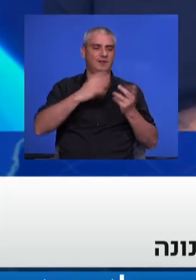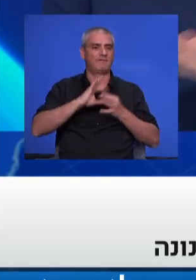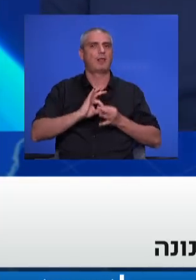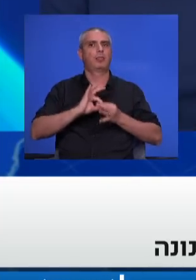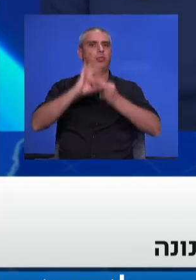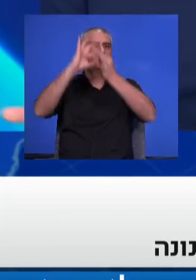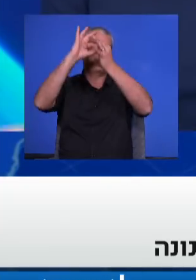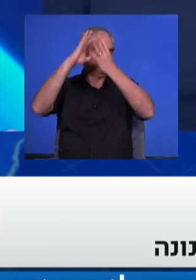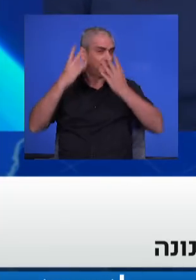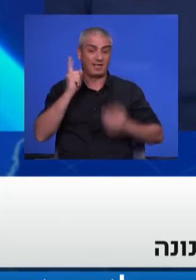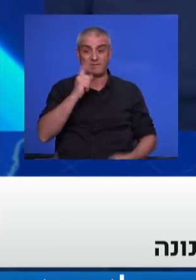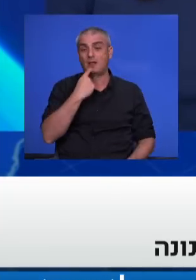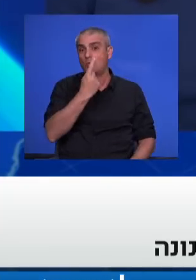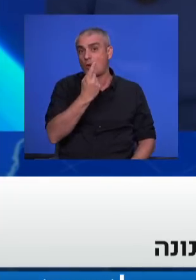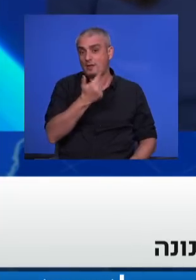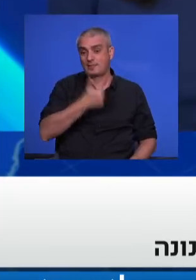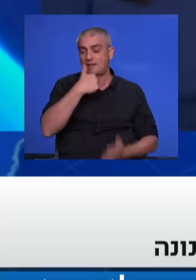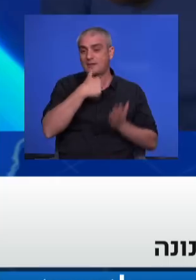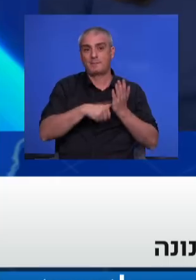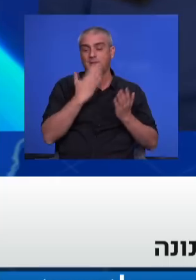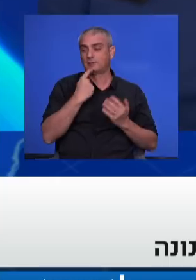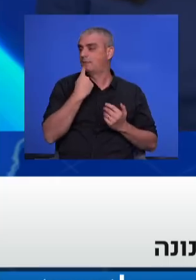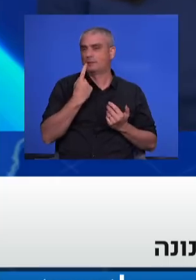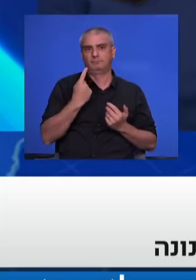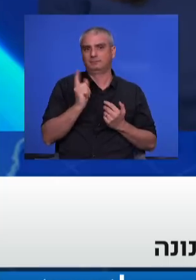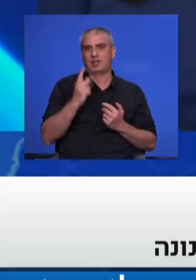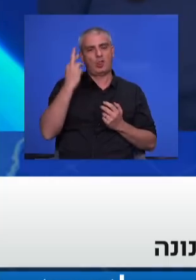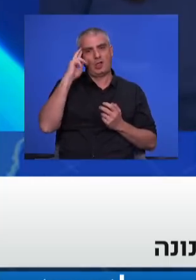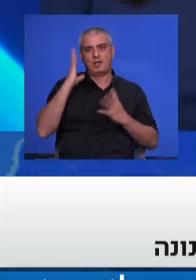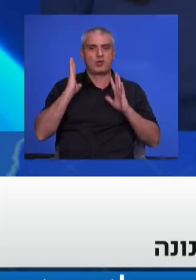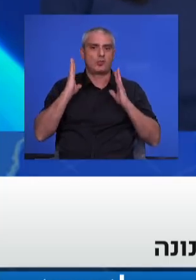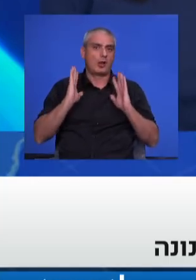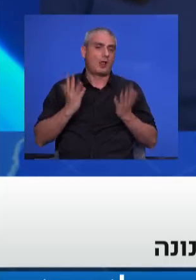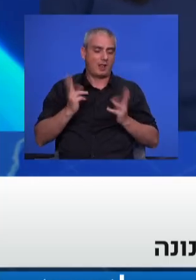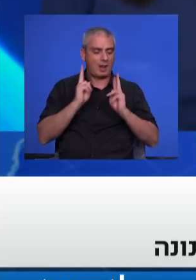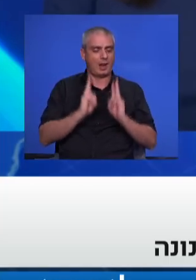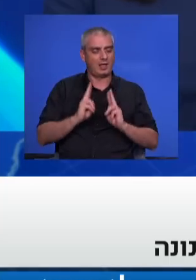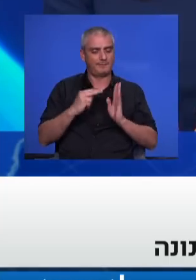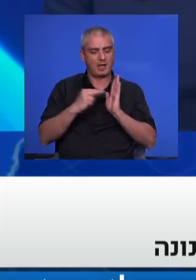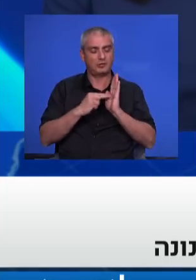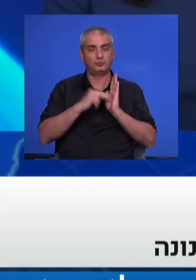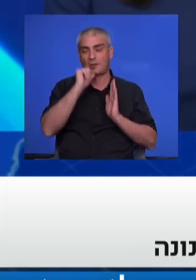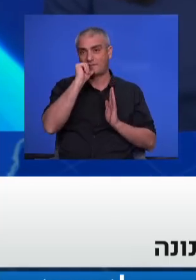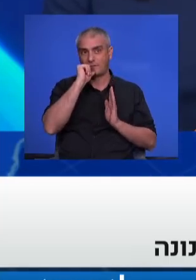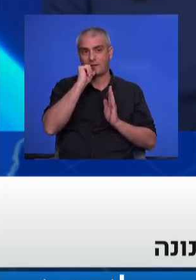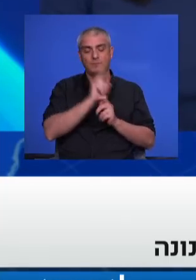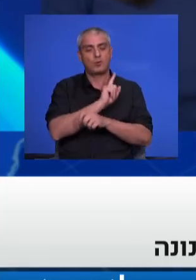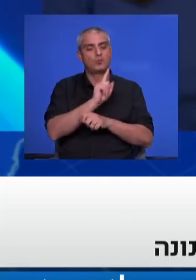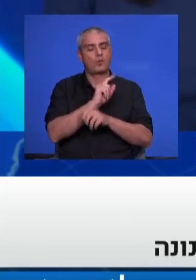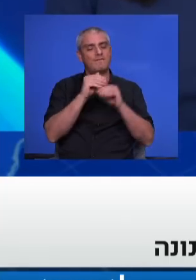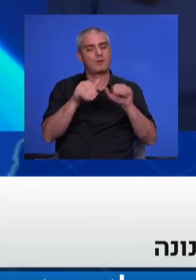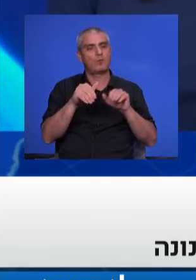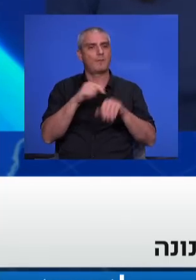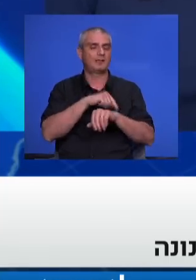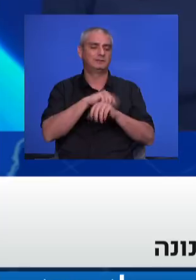תטפס. אבל נגיד בנק ישראל למשל אמר, זה לא רעיון כל כך רע להקפיא את החשמל והמים לתקופה מוגבלת, לפרק